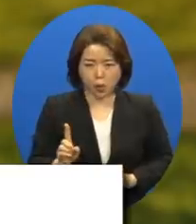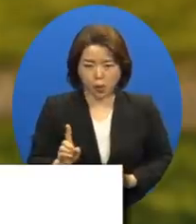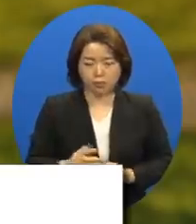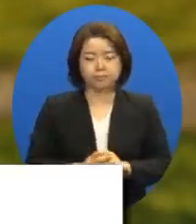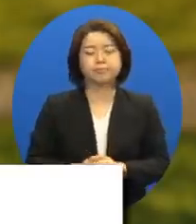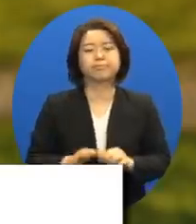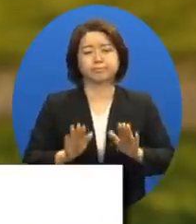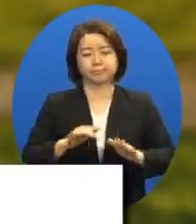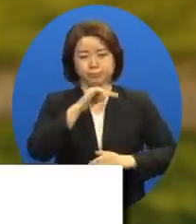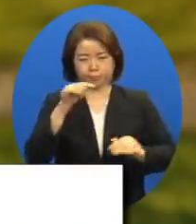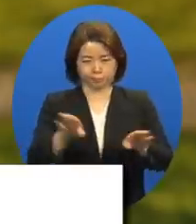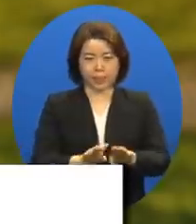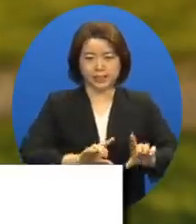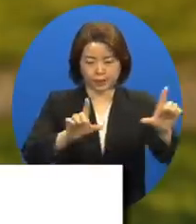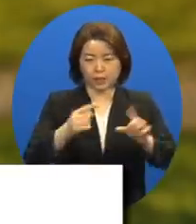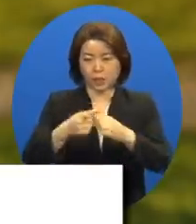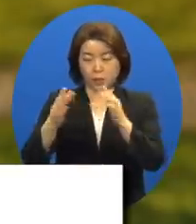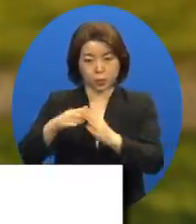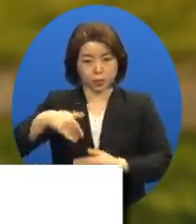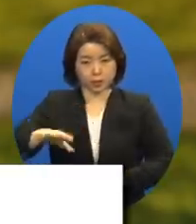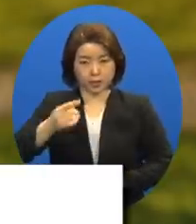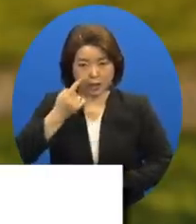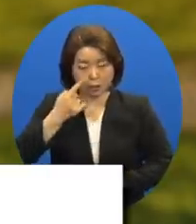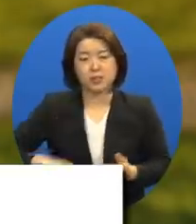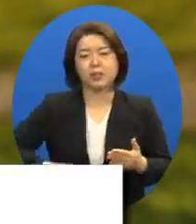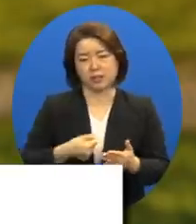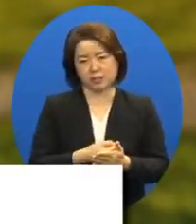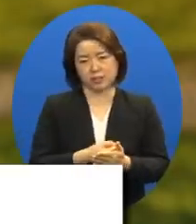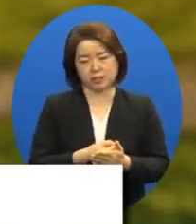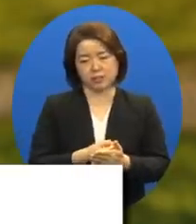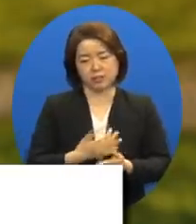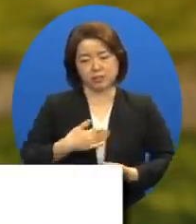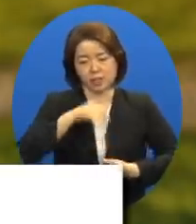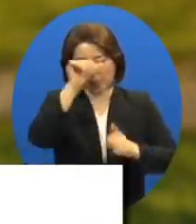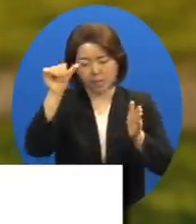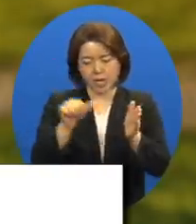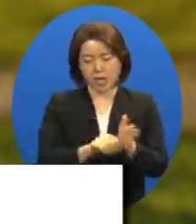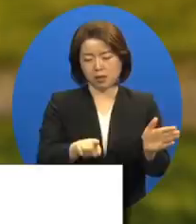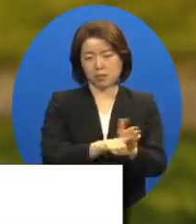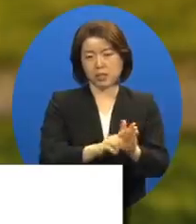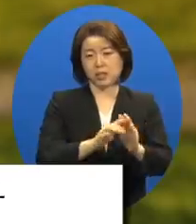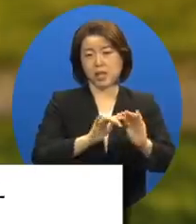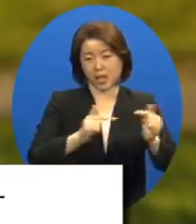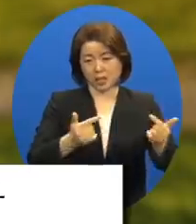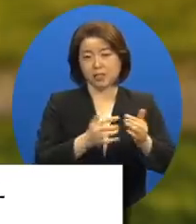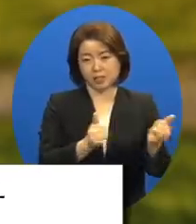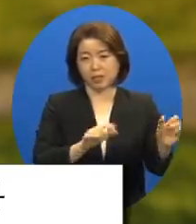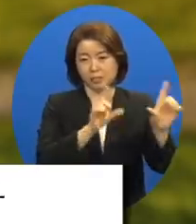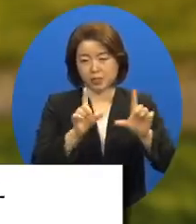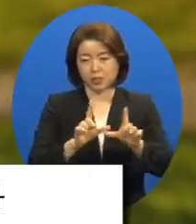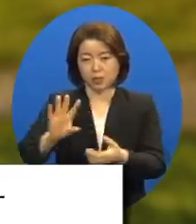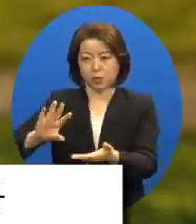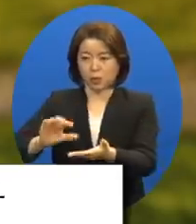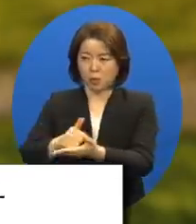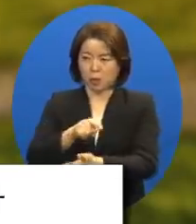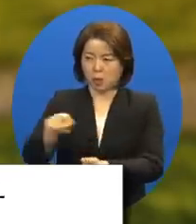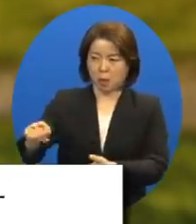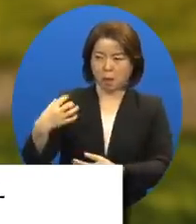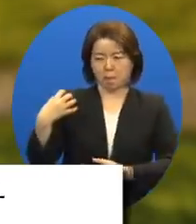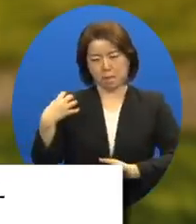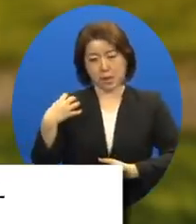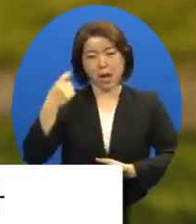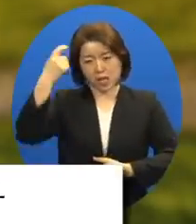이번 1위를 교회당 하자 였습니다 저는 일평생 불신 자로 살았고 크리스천들이 부담스럽게 생각했던